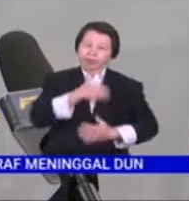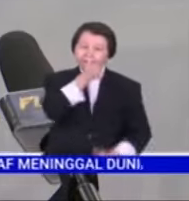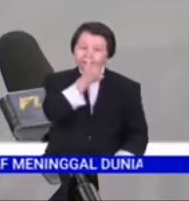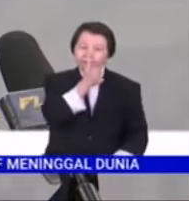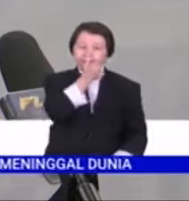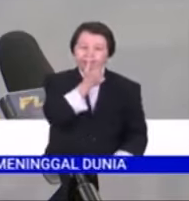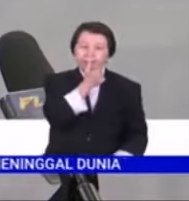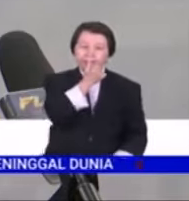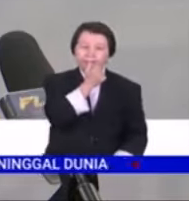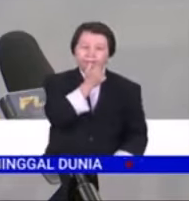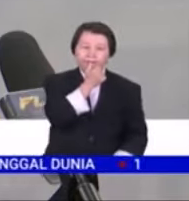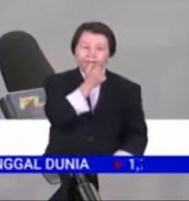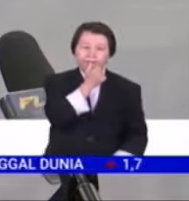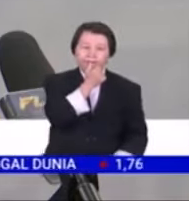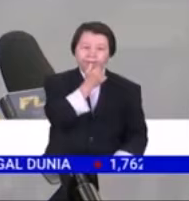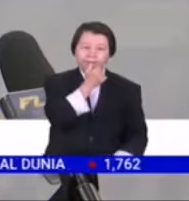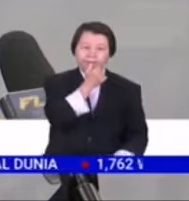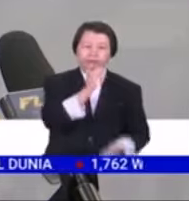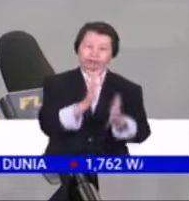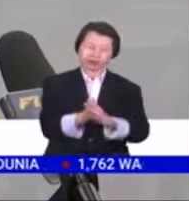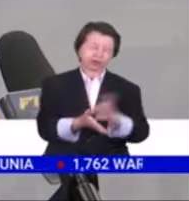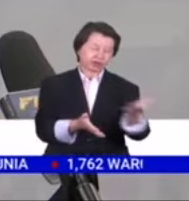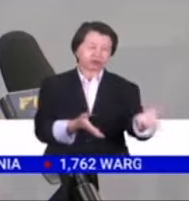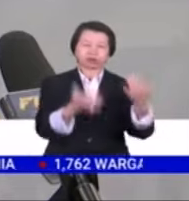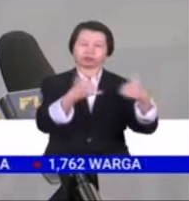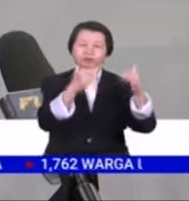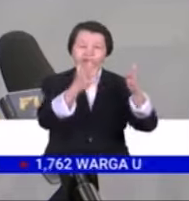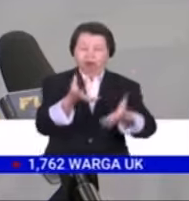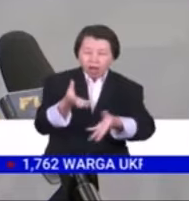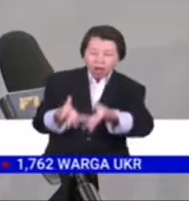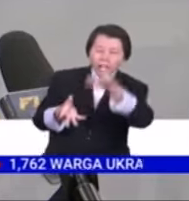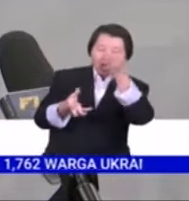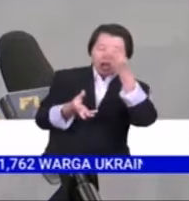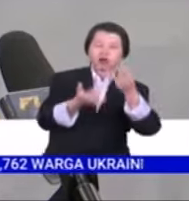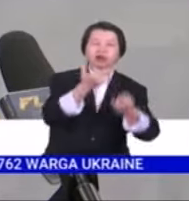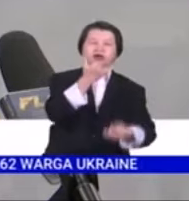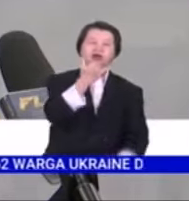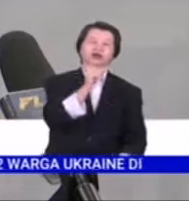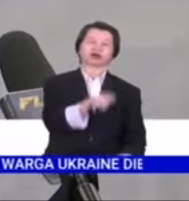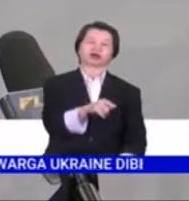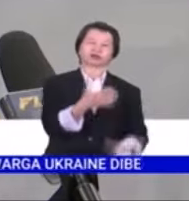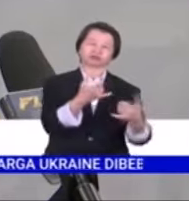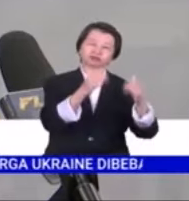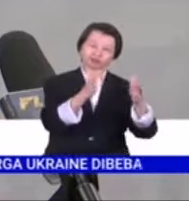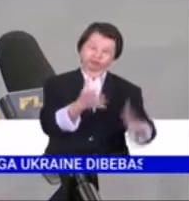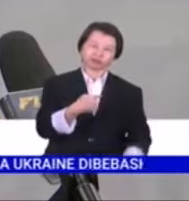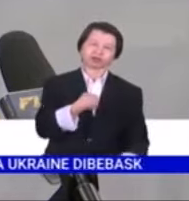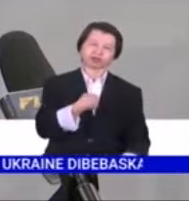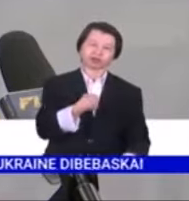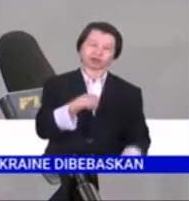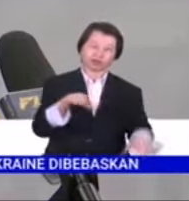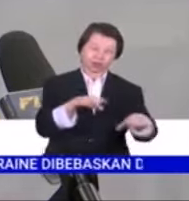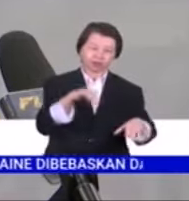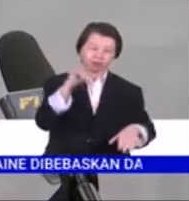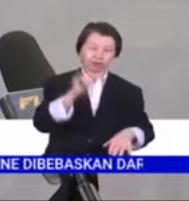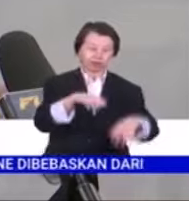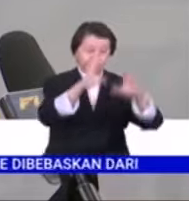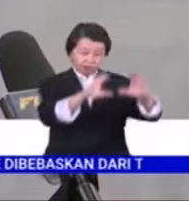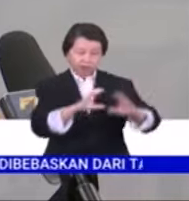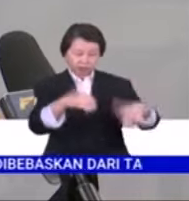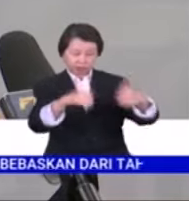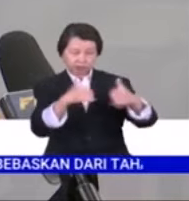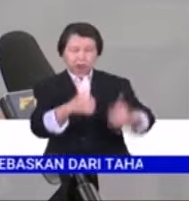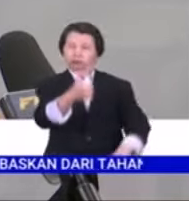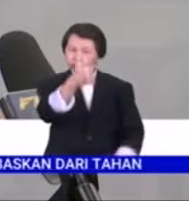be patient and supaya mereka akan belajar daripada kesalahan-kesalahan yang mereka lakukan semalam. Cara permainan